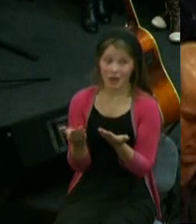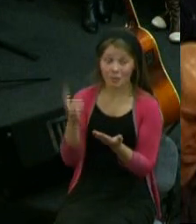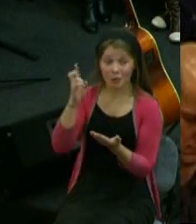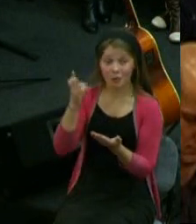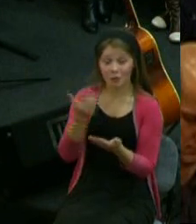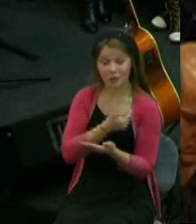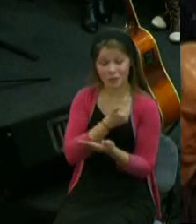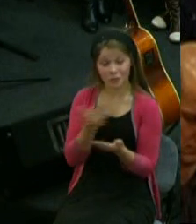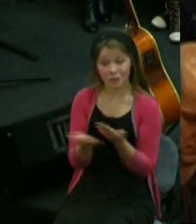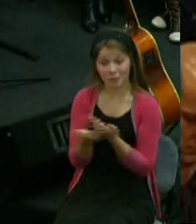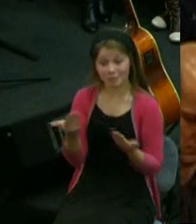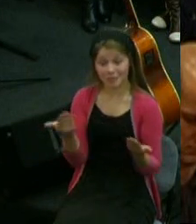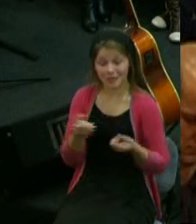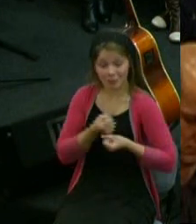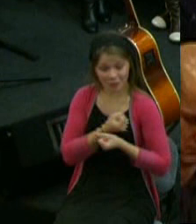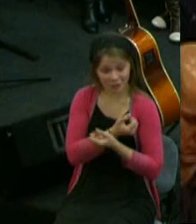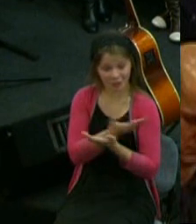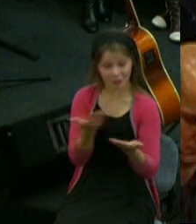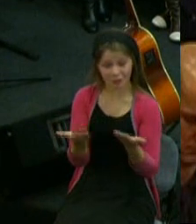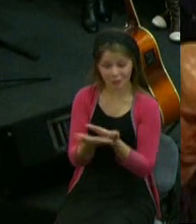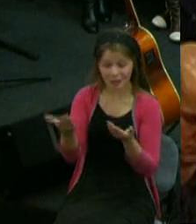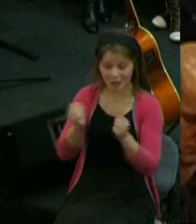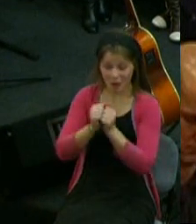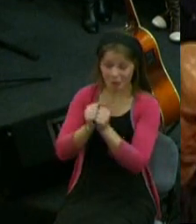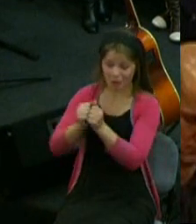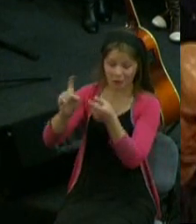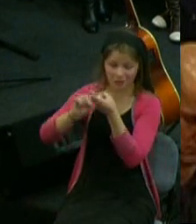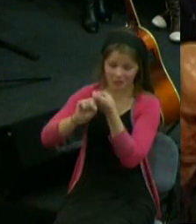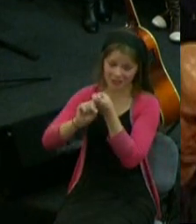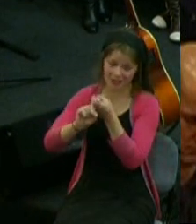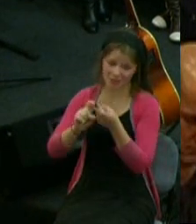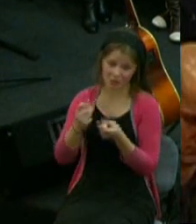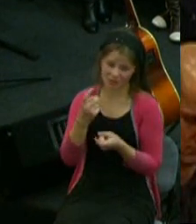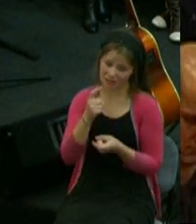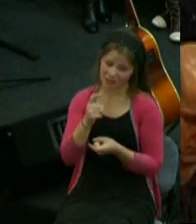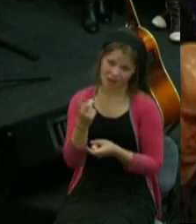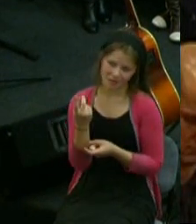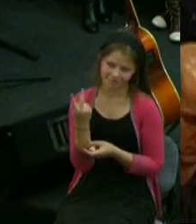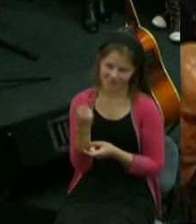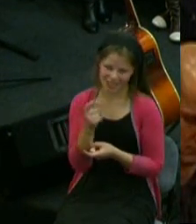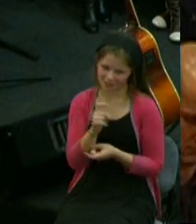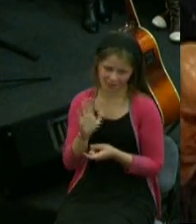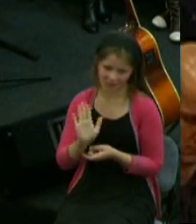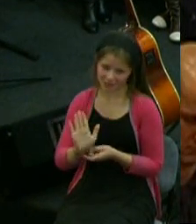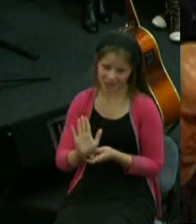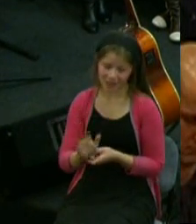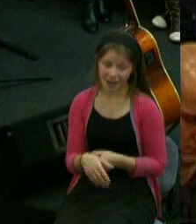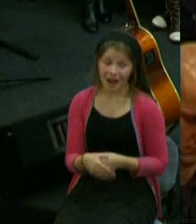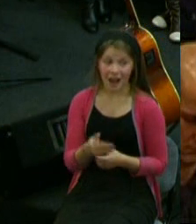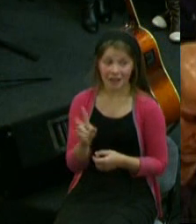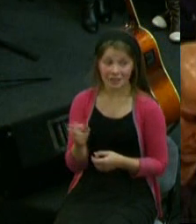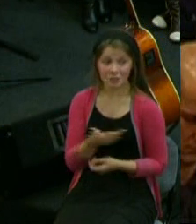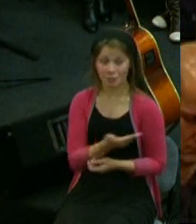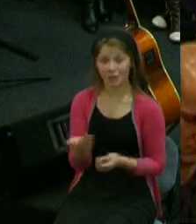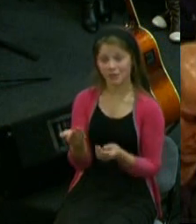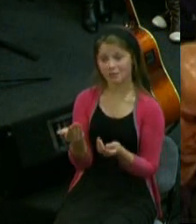сестри, Бог хоче, щоб наше це молитовне єднання було не 2 хвилини, брати і сестри, не декілька секунд,